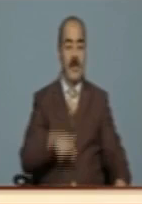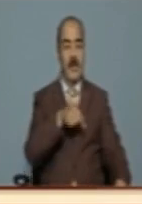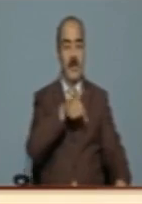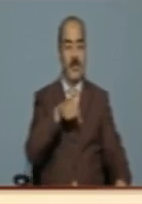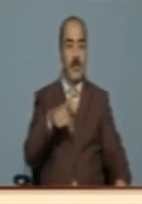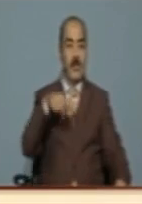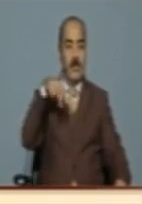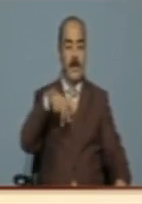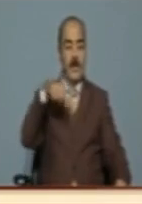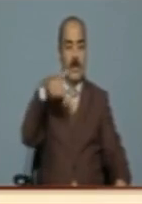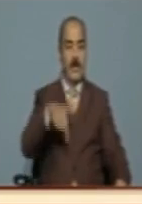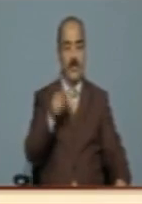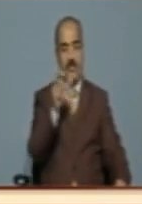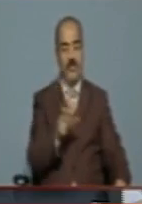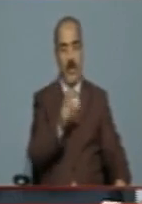44,777,668 ناخبا.